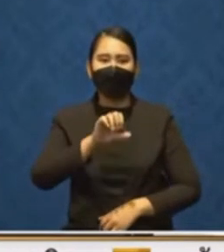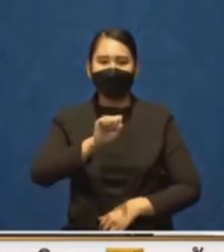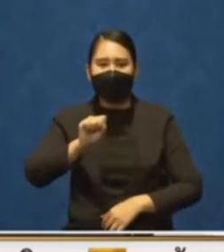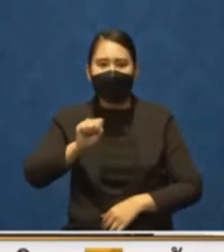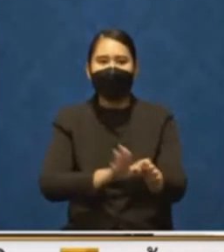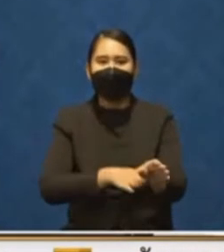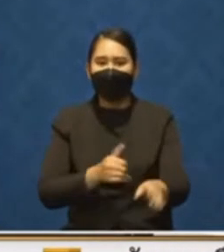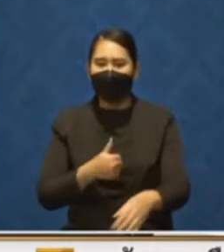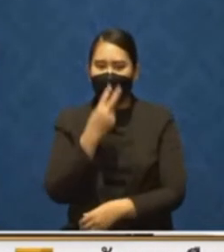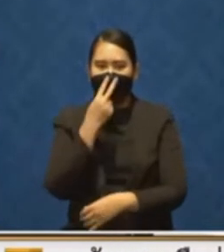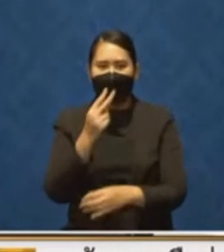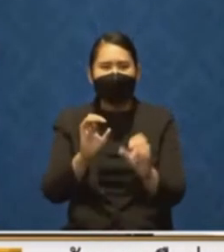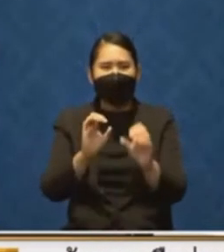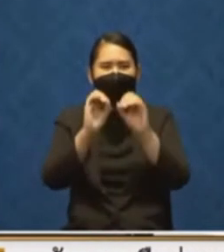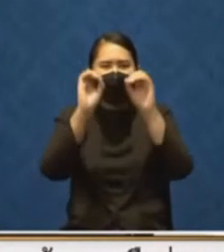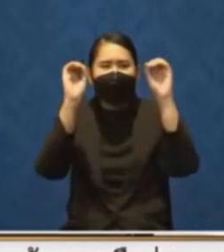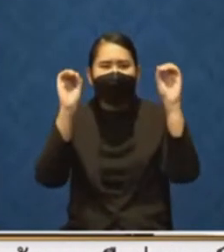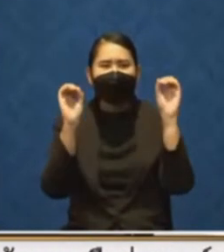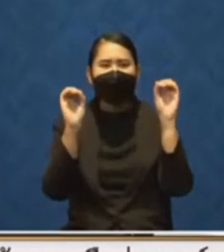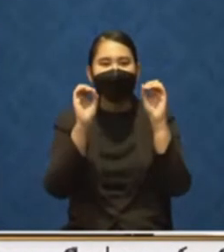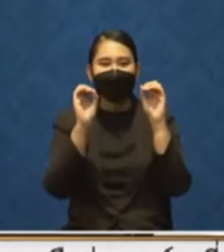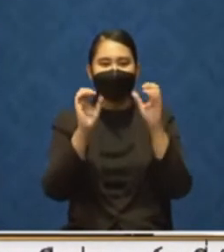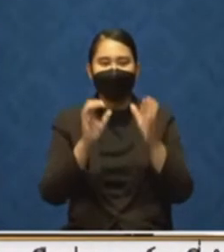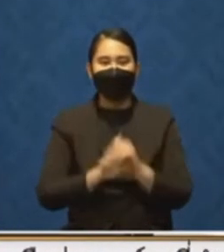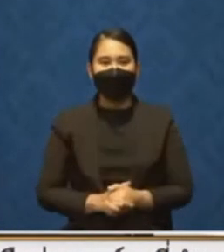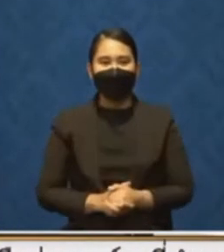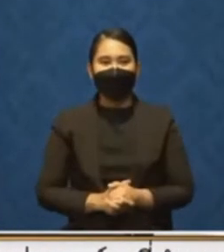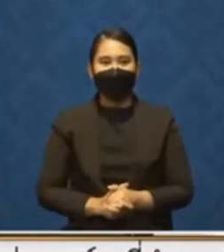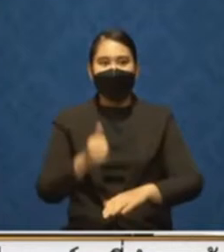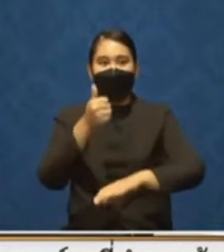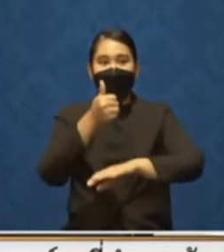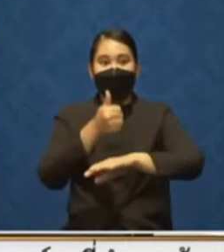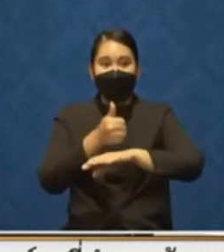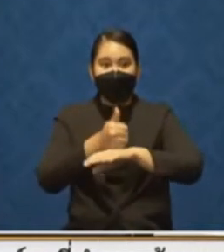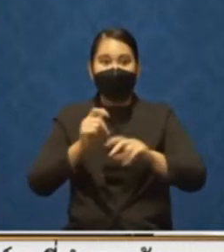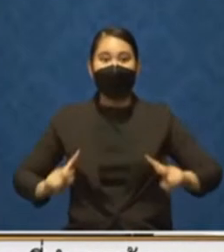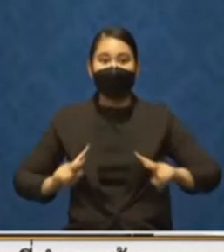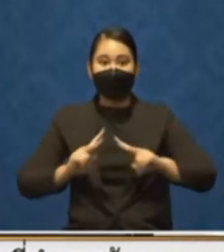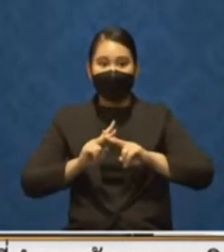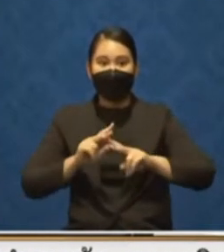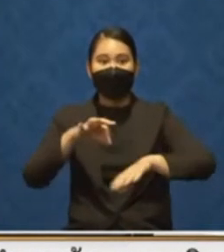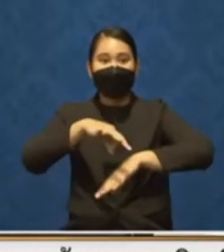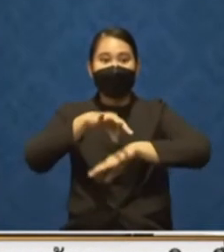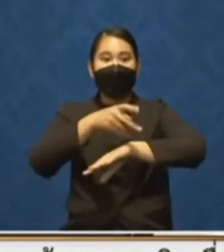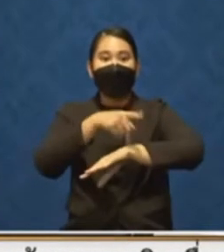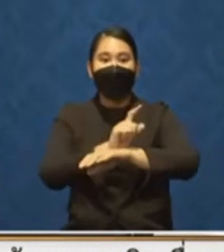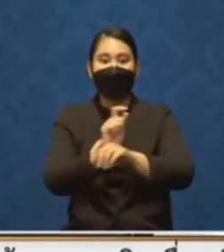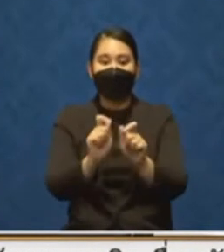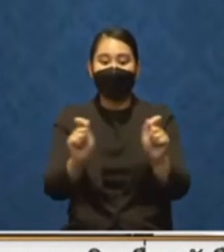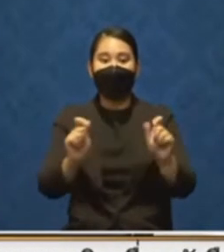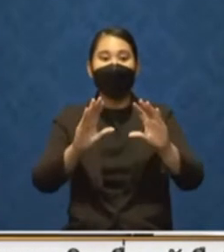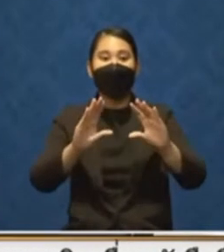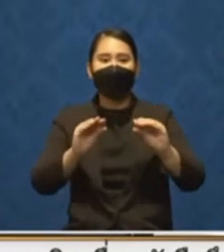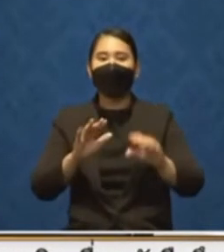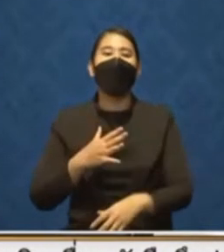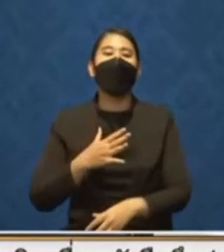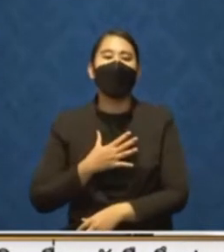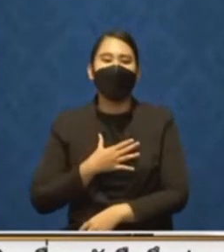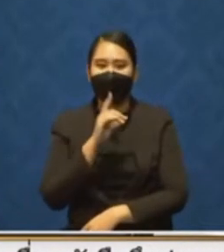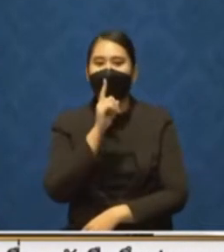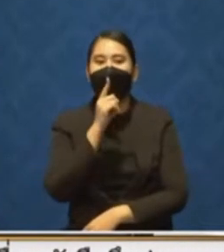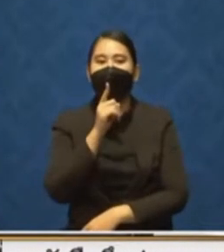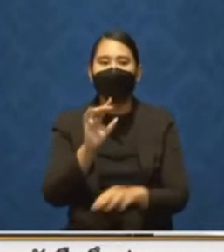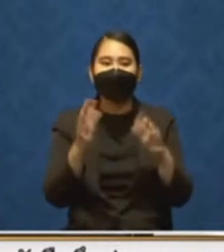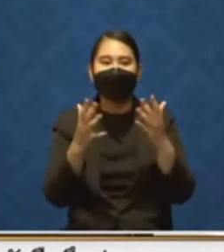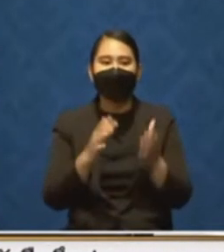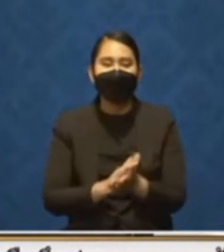เกอและรัฐมนตรีมาเป็นประธานคณะอนุไม่ว่ากันว่าจะ